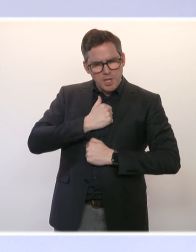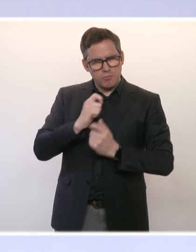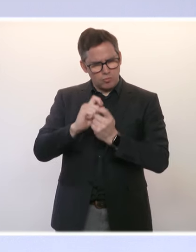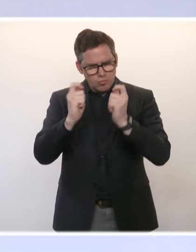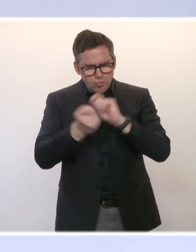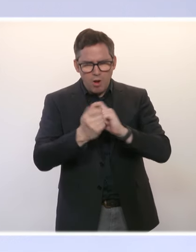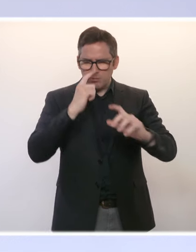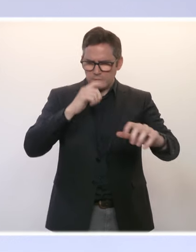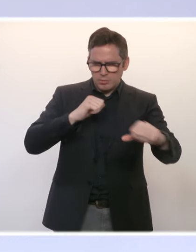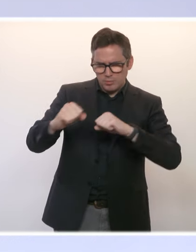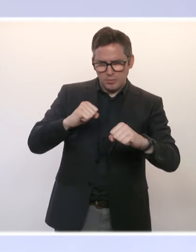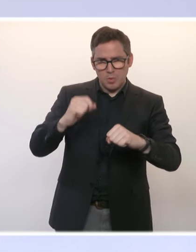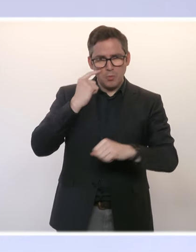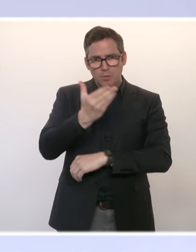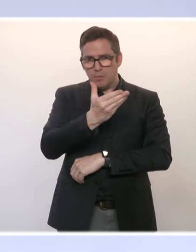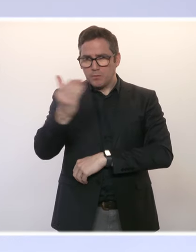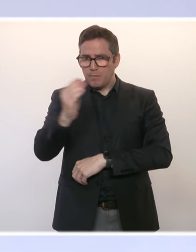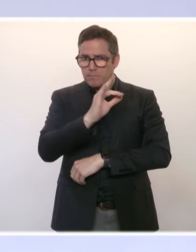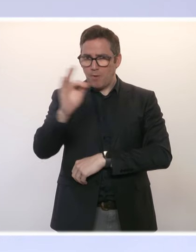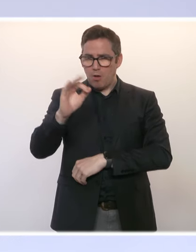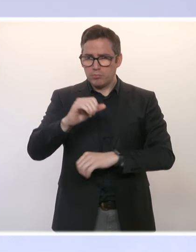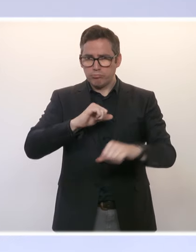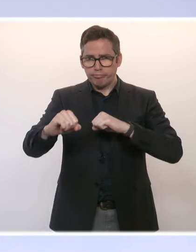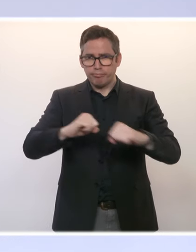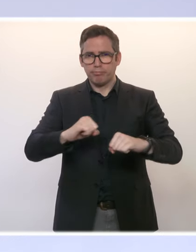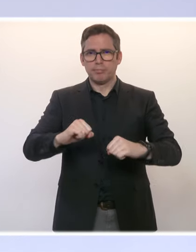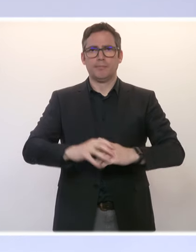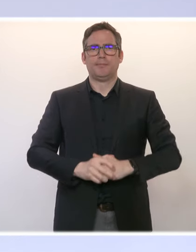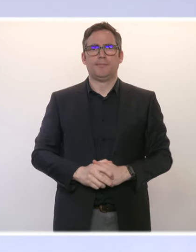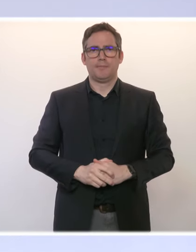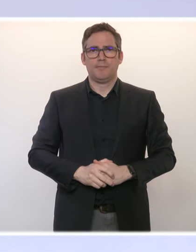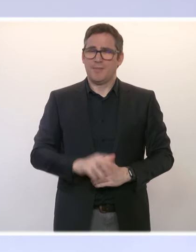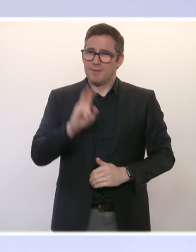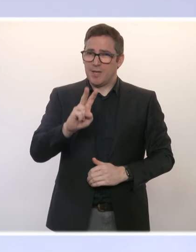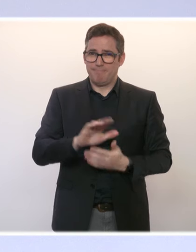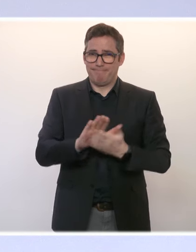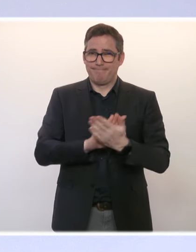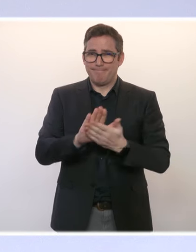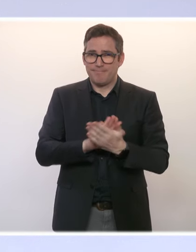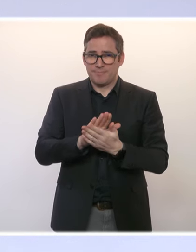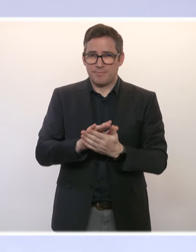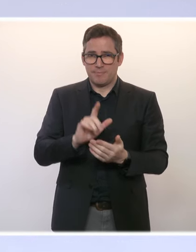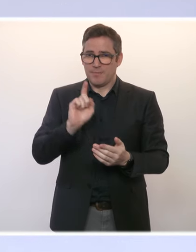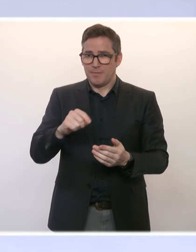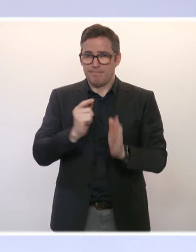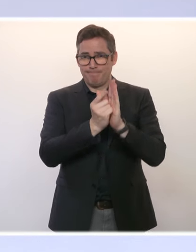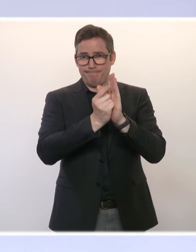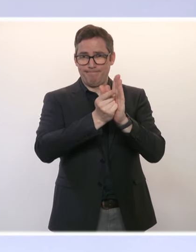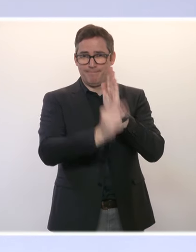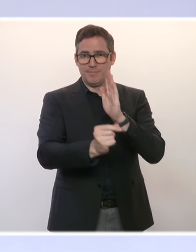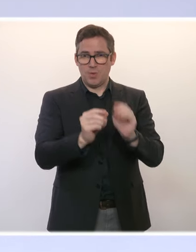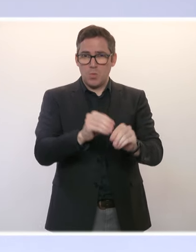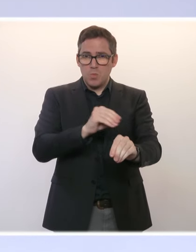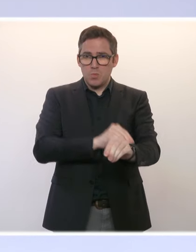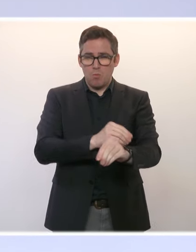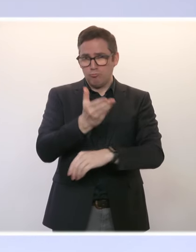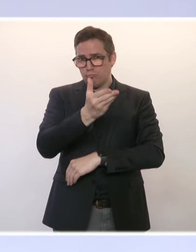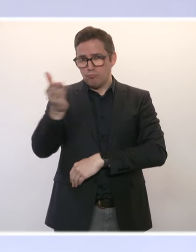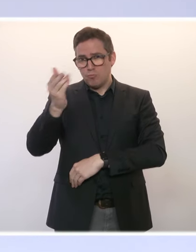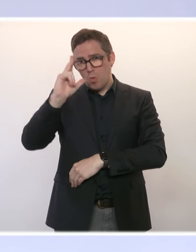avancer pour les Français. À nouveau, je m'excuse de devoir partir très rapidement, mais j'imagine que vous le